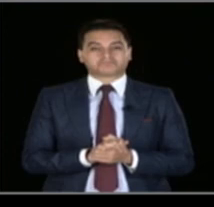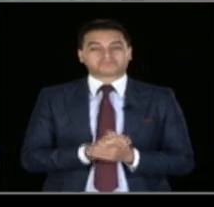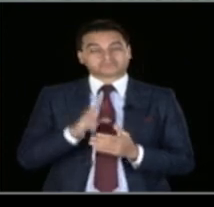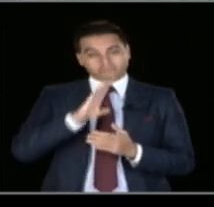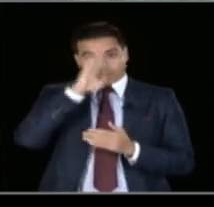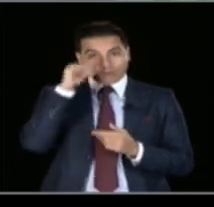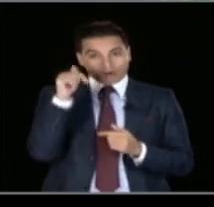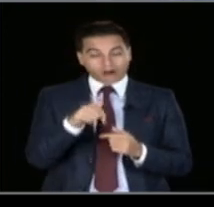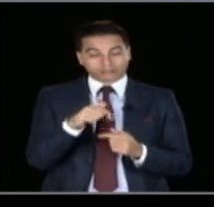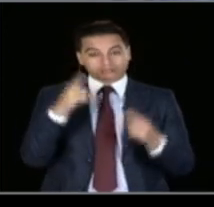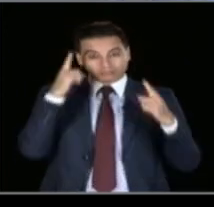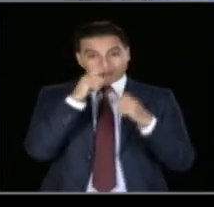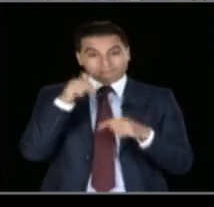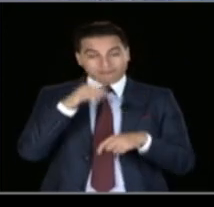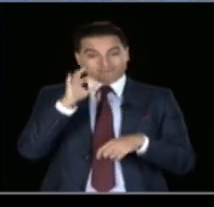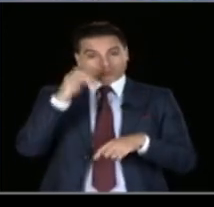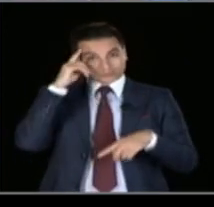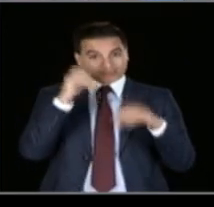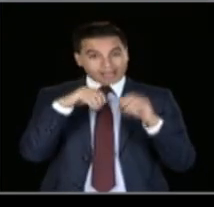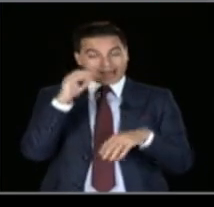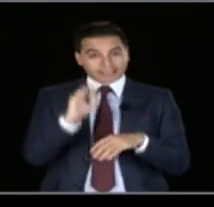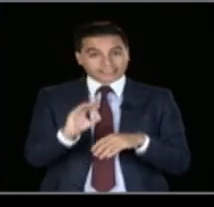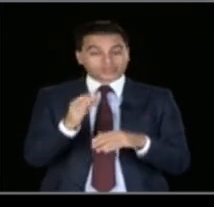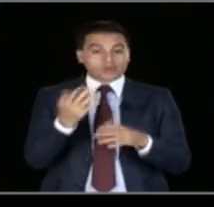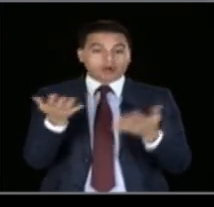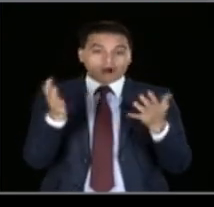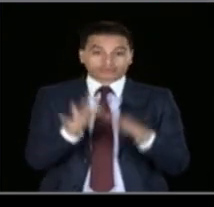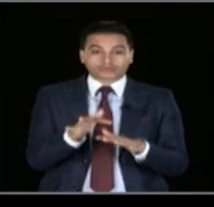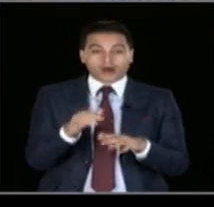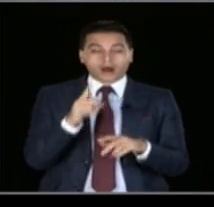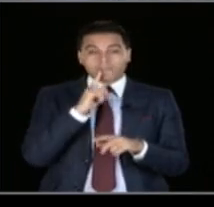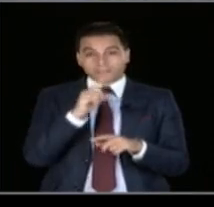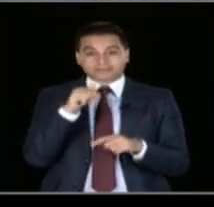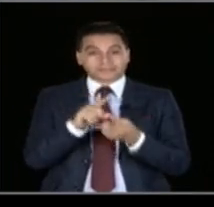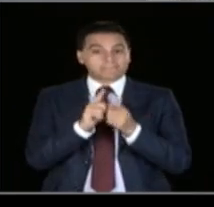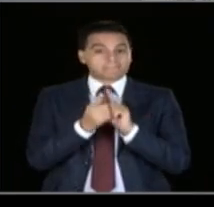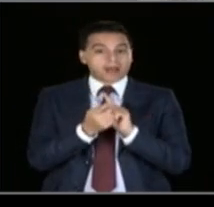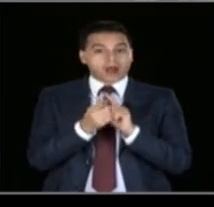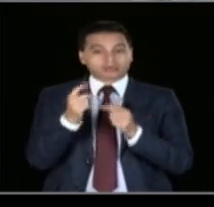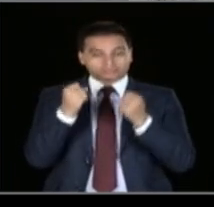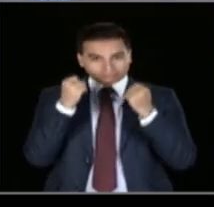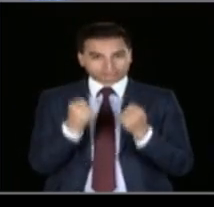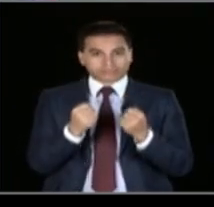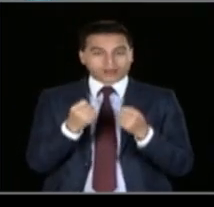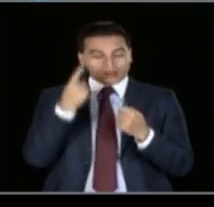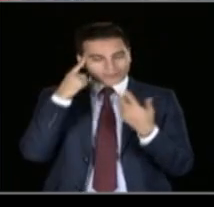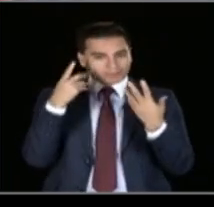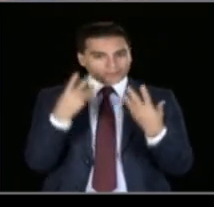الملوك النهارده مفروض يكونوا قلقانين اكتر، متوترين اكتر، ولكن النهارده هم محافظين على